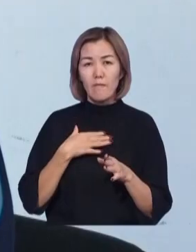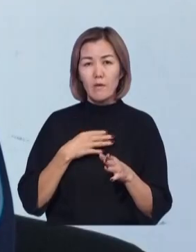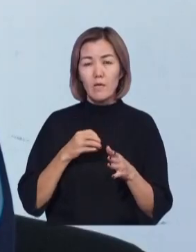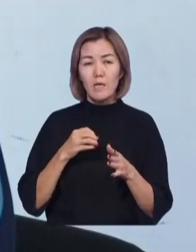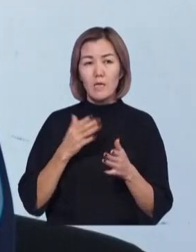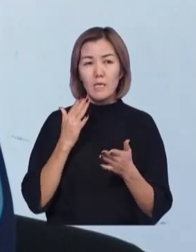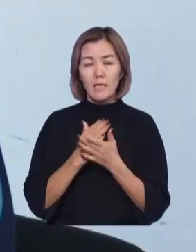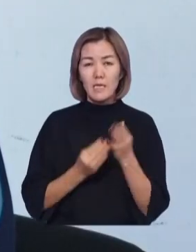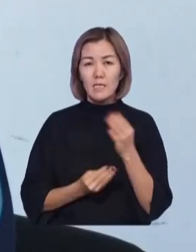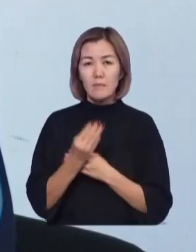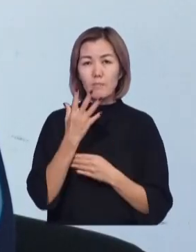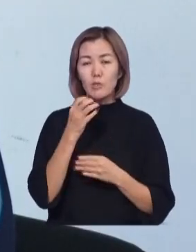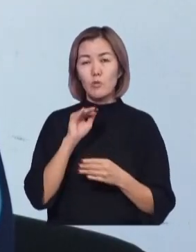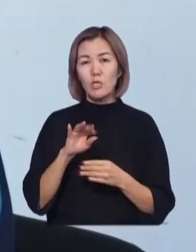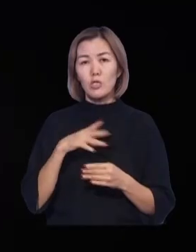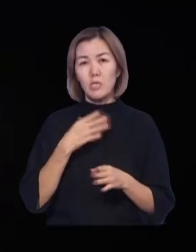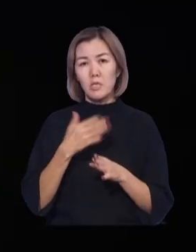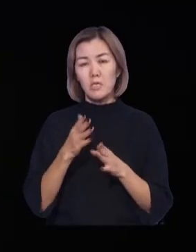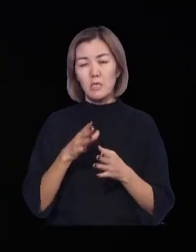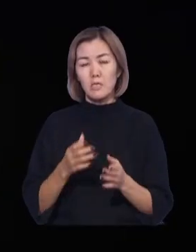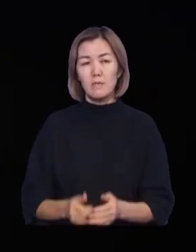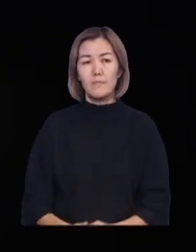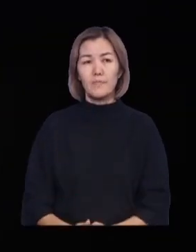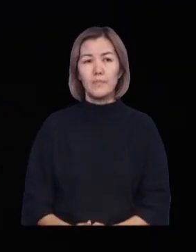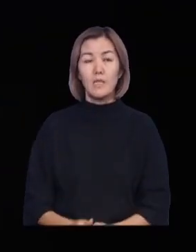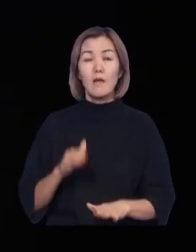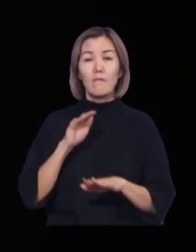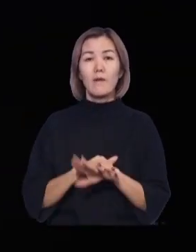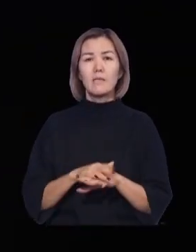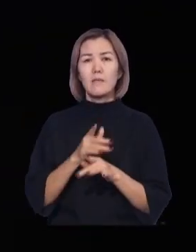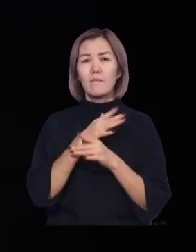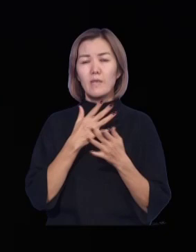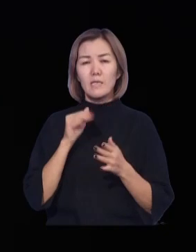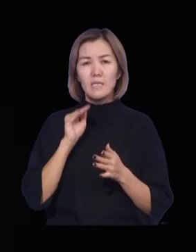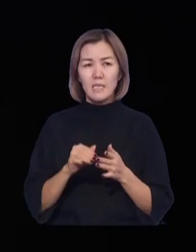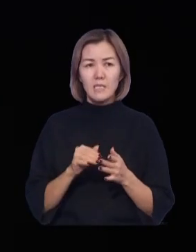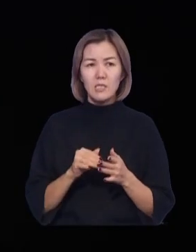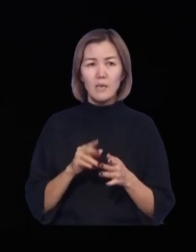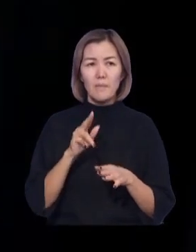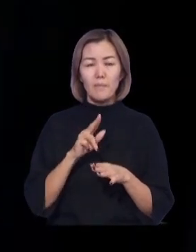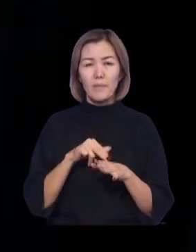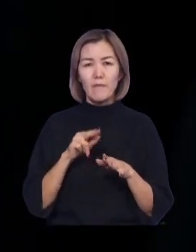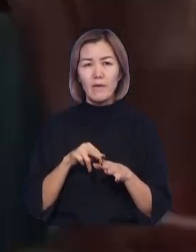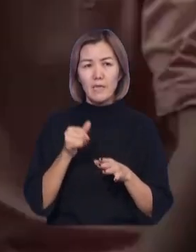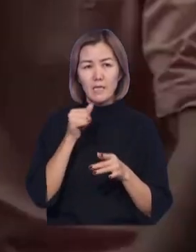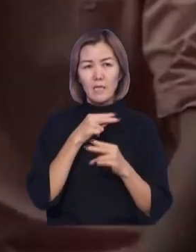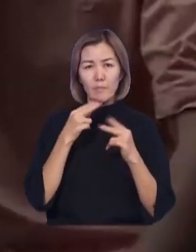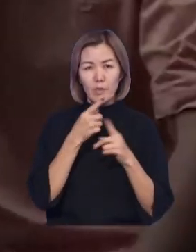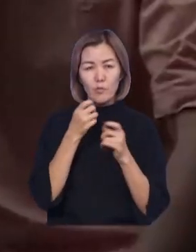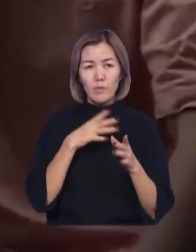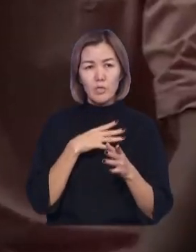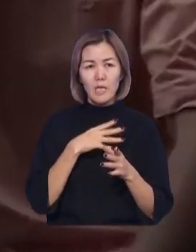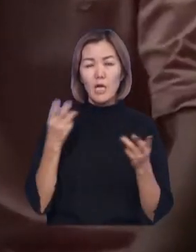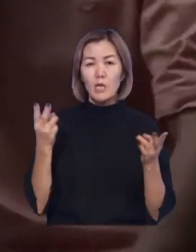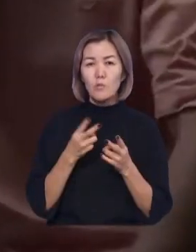кредит в размере 500.000 теньге таких фактов сотни и даже тысячи как бы правоохранительные органы не предупреждали говоря